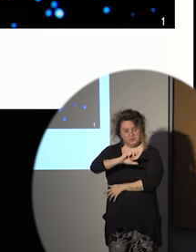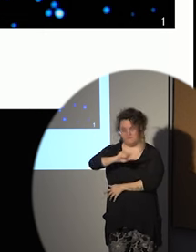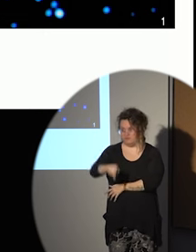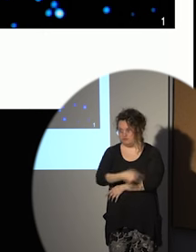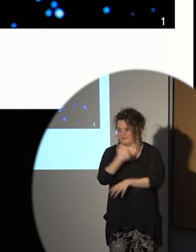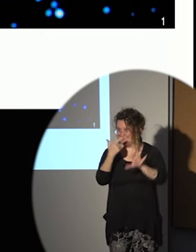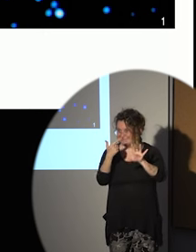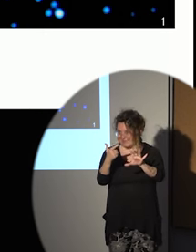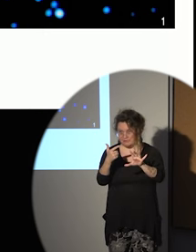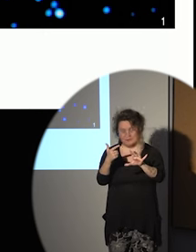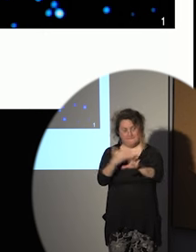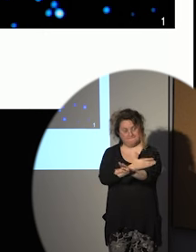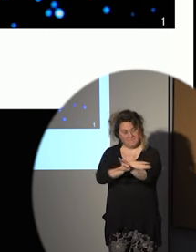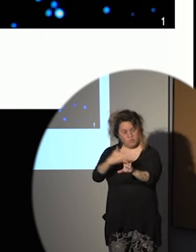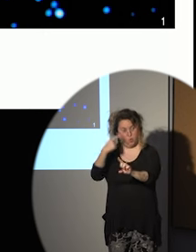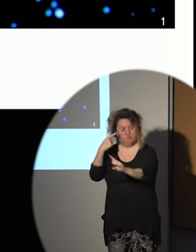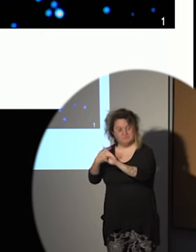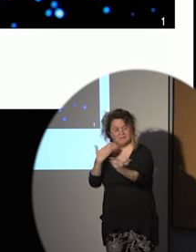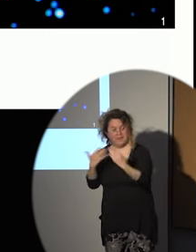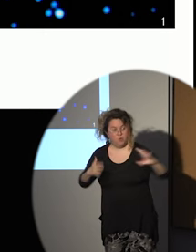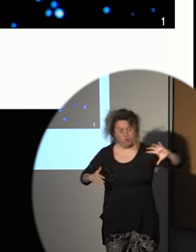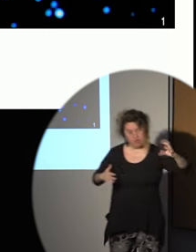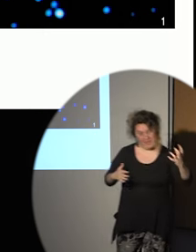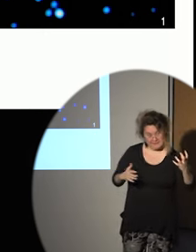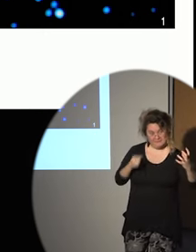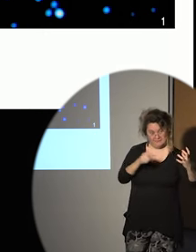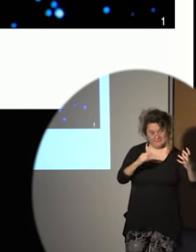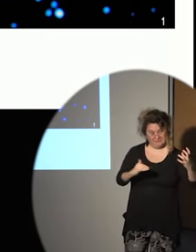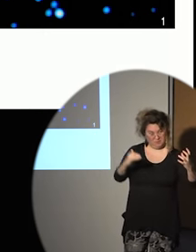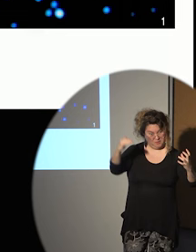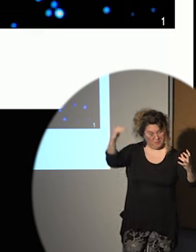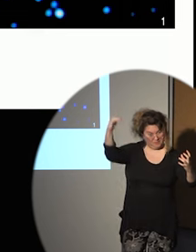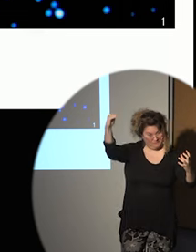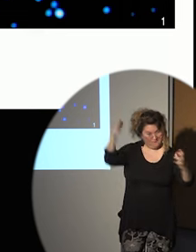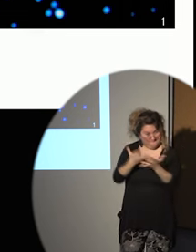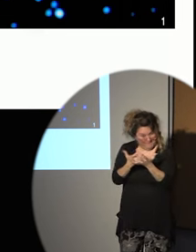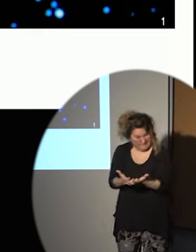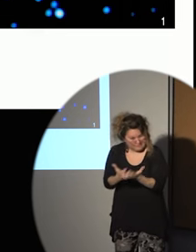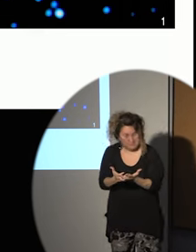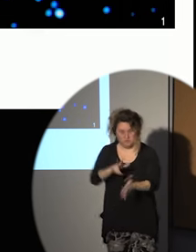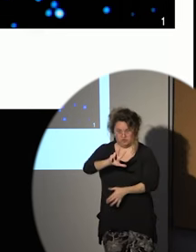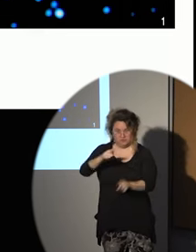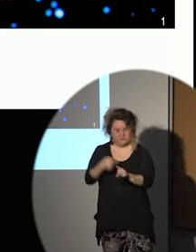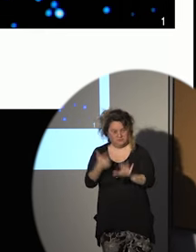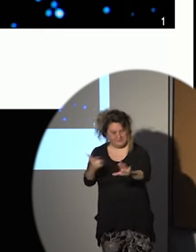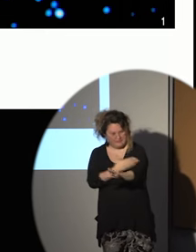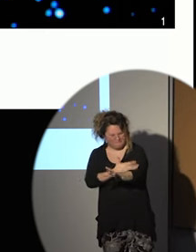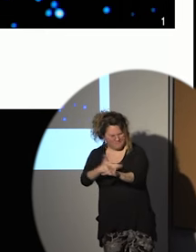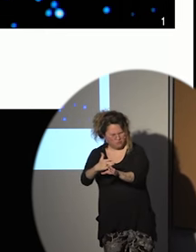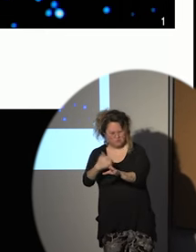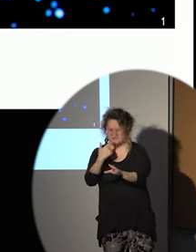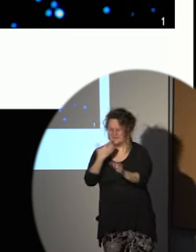Soleil, dans un rayon qui est l'équivalent de la distance entre le Soleil et Pluton.